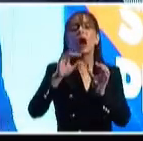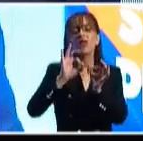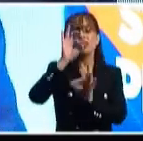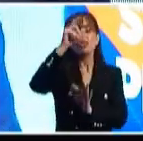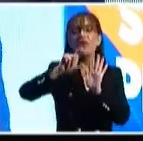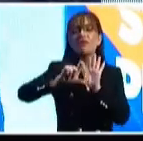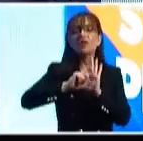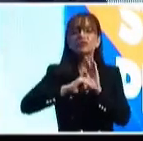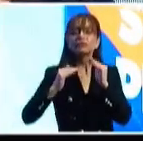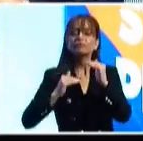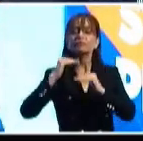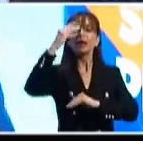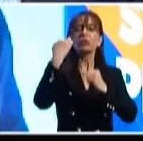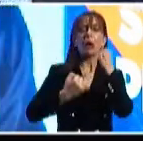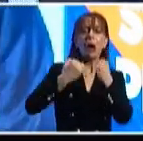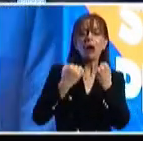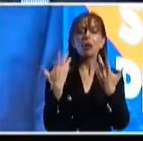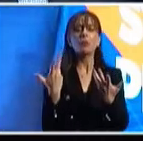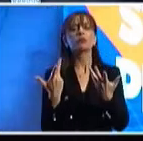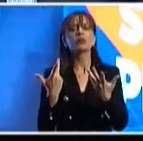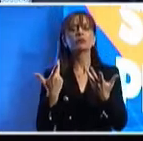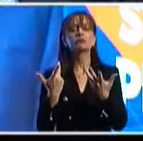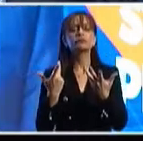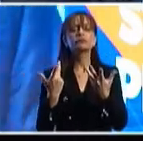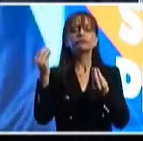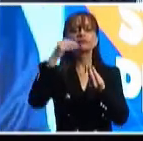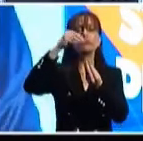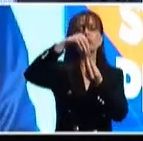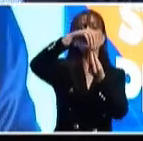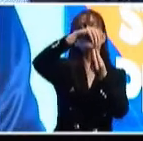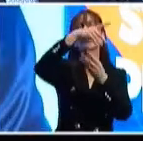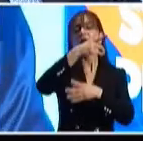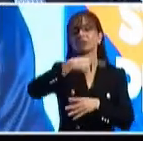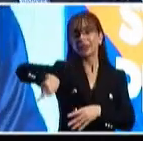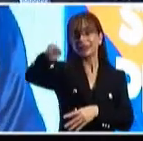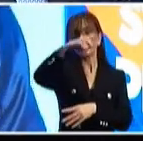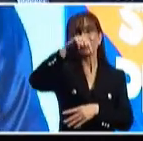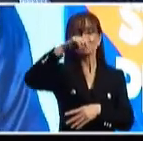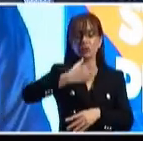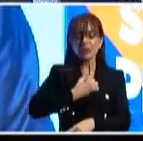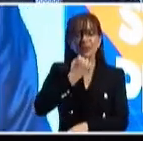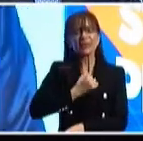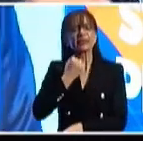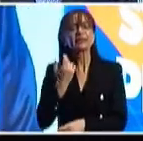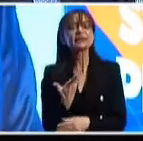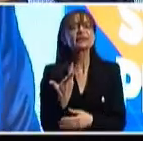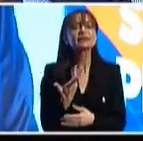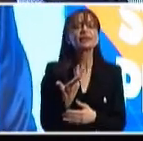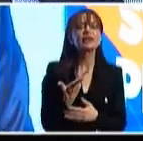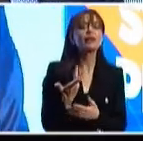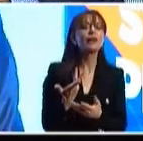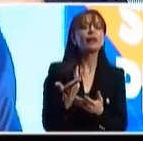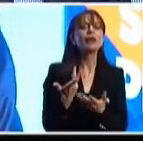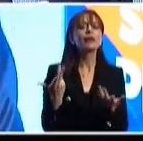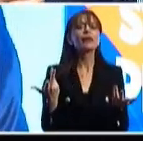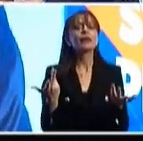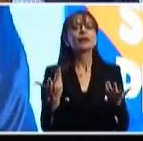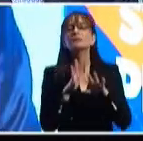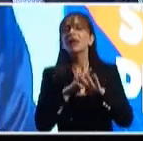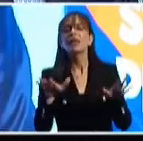sayısının artması, araç hareketliliğinin artması dolayısıyla da siz bu çileyi artık daha da büyütürsünüz.